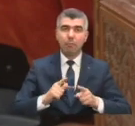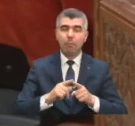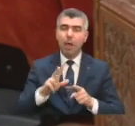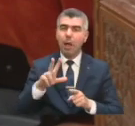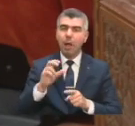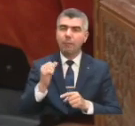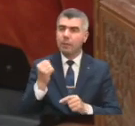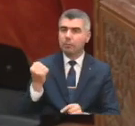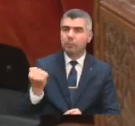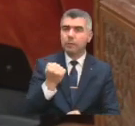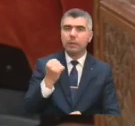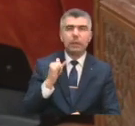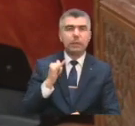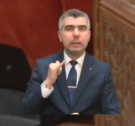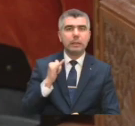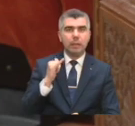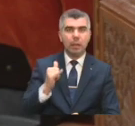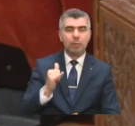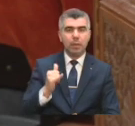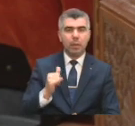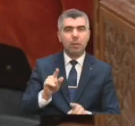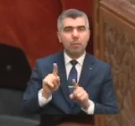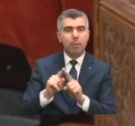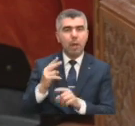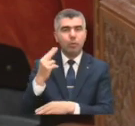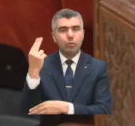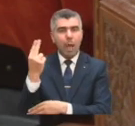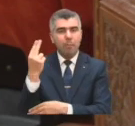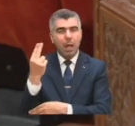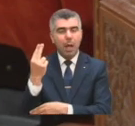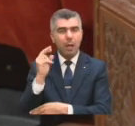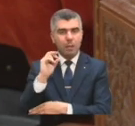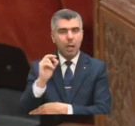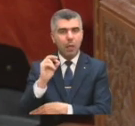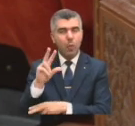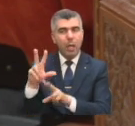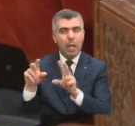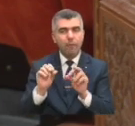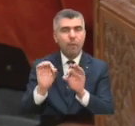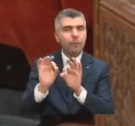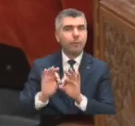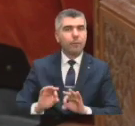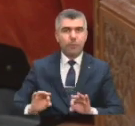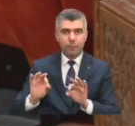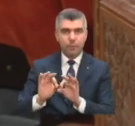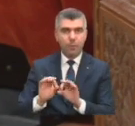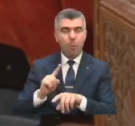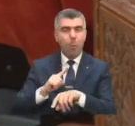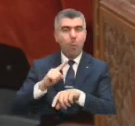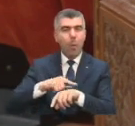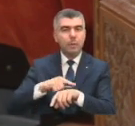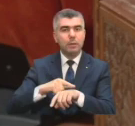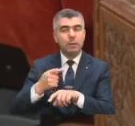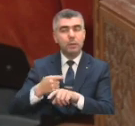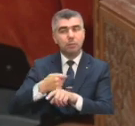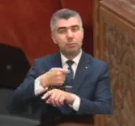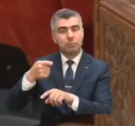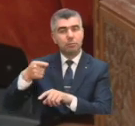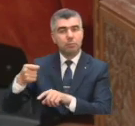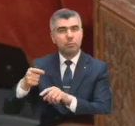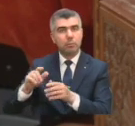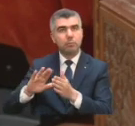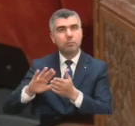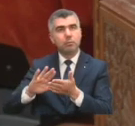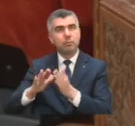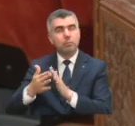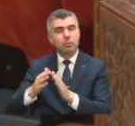التأخر على عكس المنح اللي كاينه في التعليم الجامعي، فعوض ان تصرف في الوقت ديالها اللي خصو يكون على اقصى